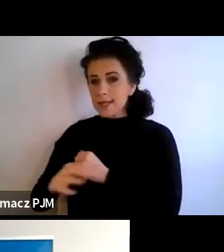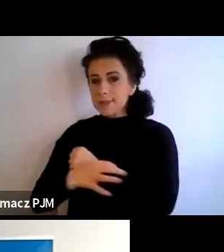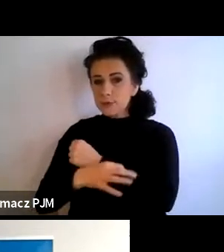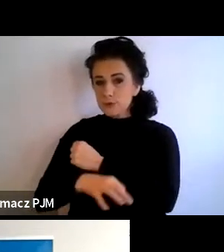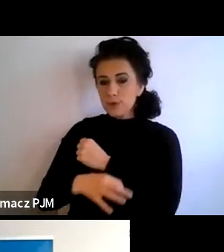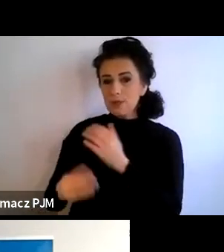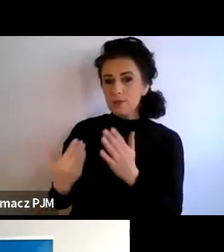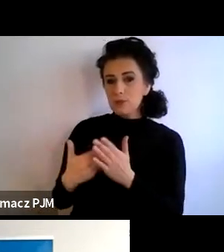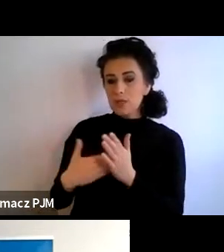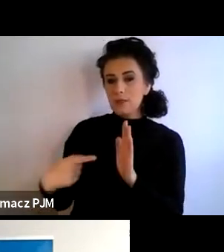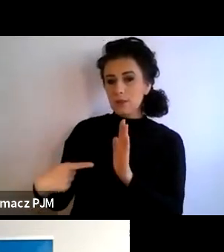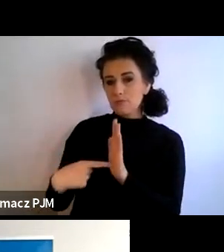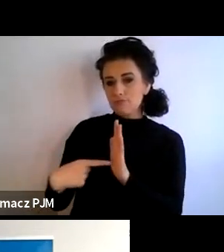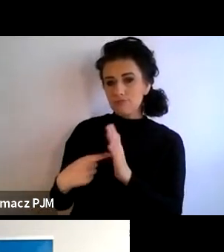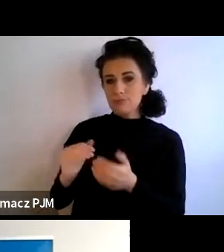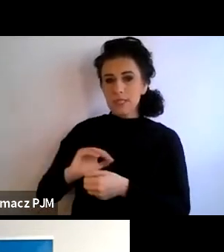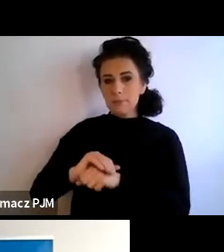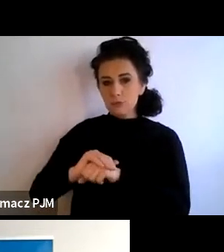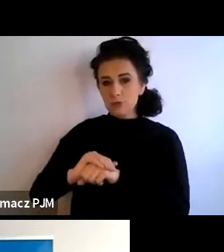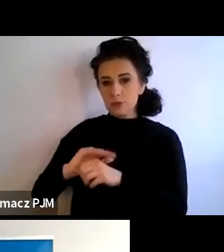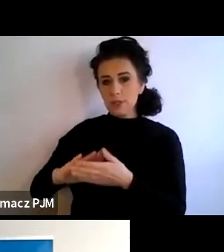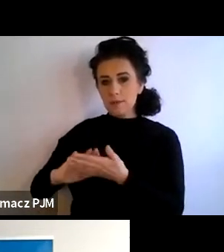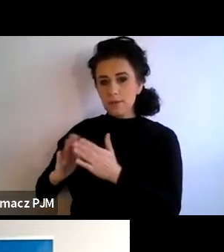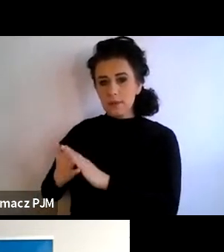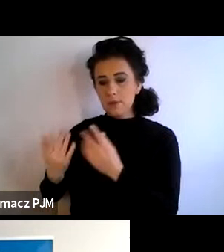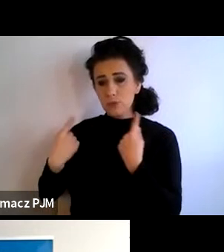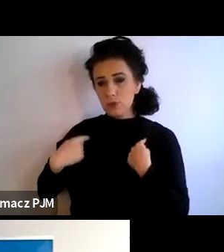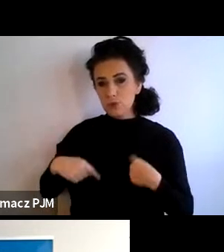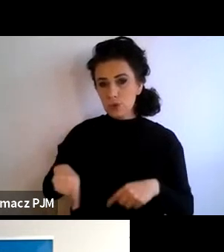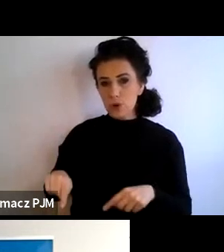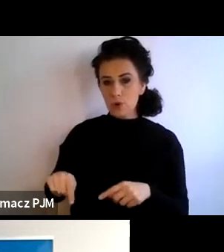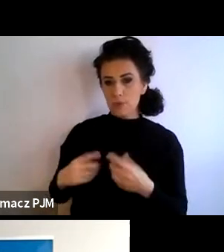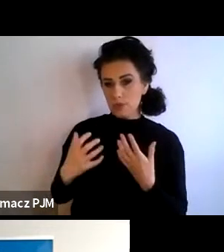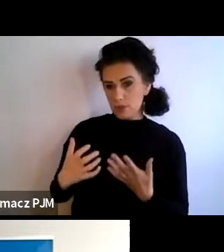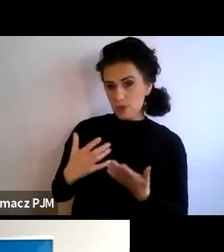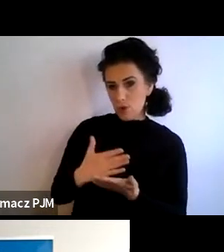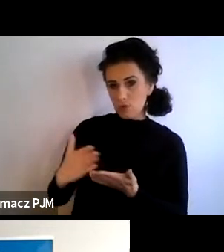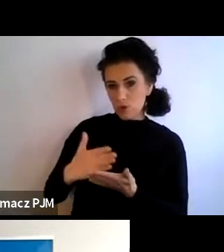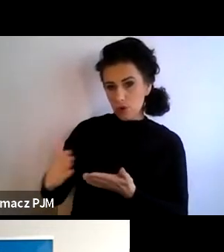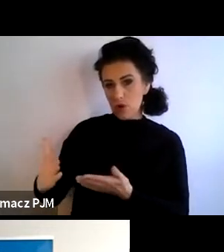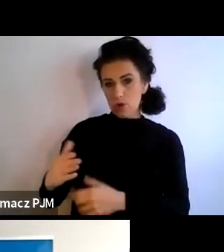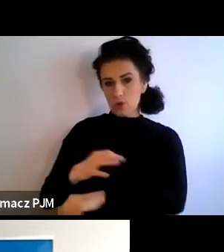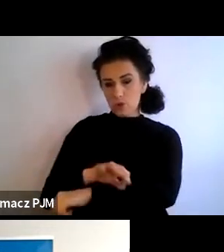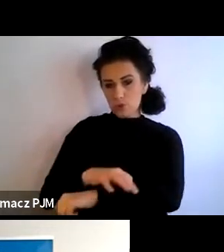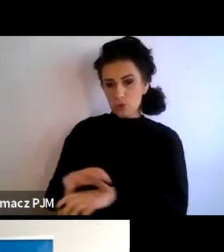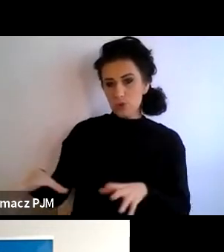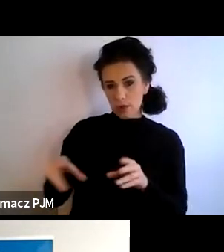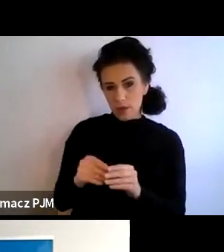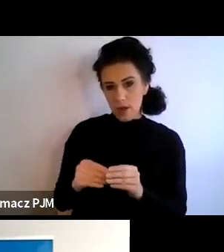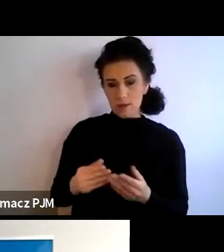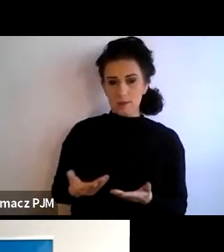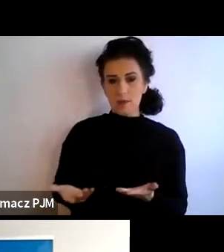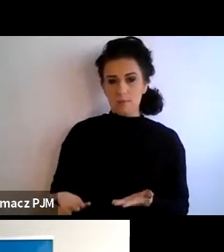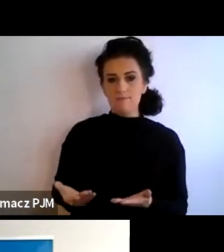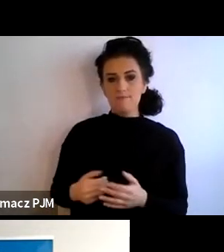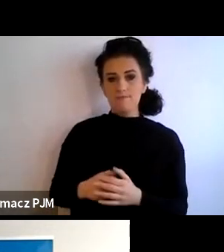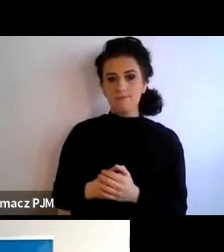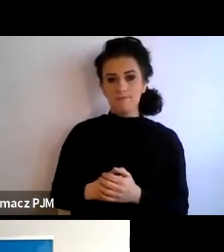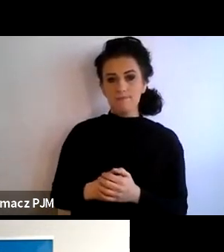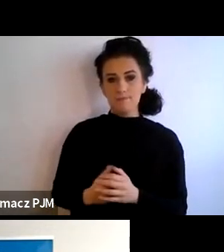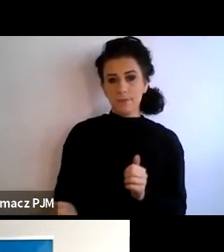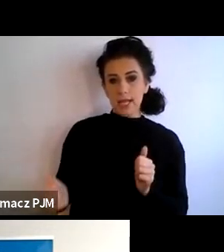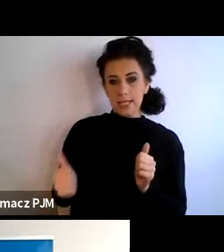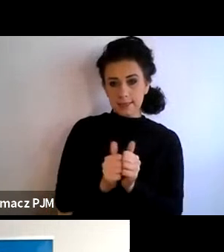się zaprzyjaźniają te osoby, już później są do końca studiów, już nie ten wolontariusz nie jest potrzebny, ale czyli